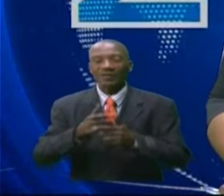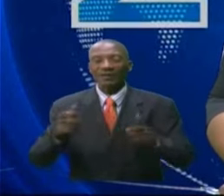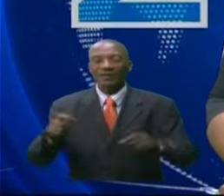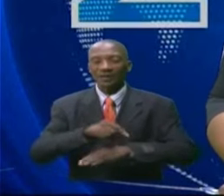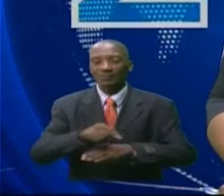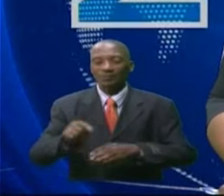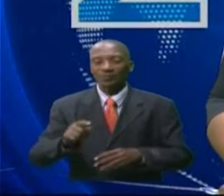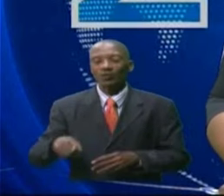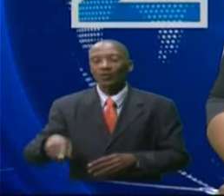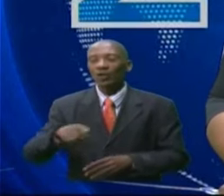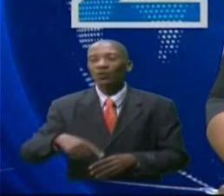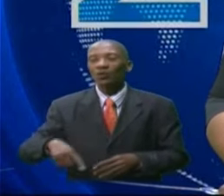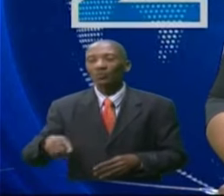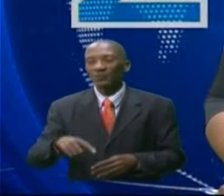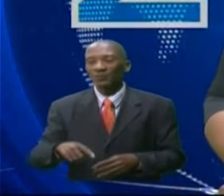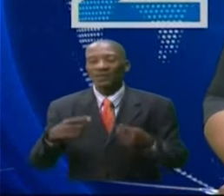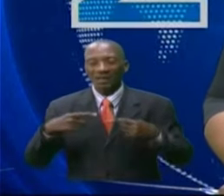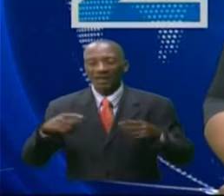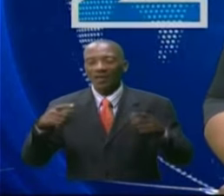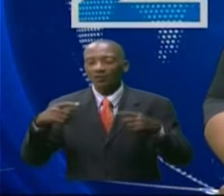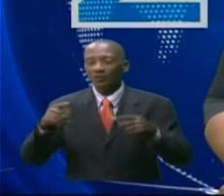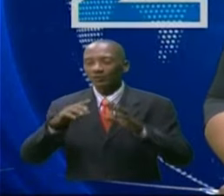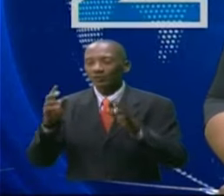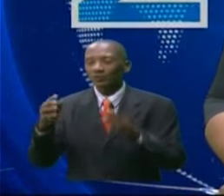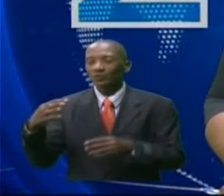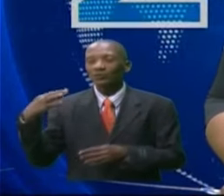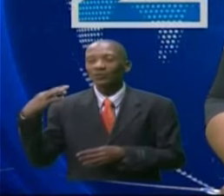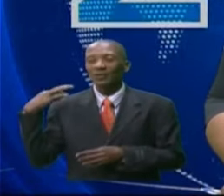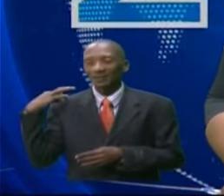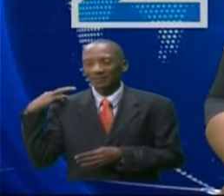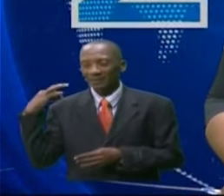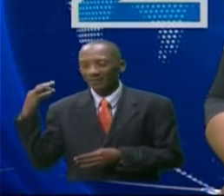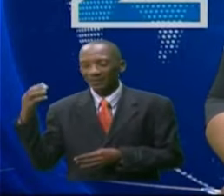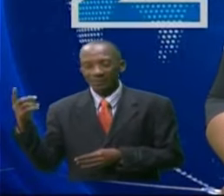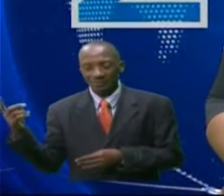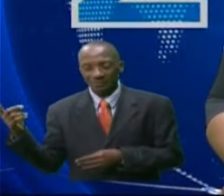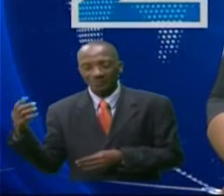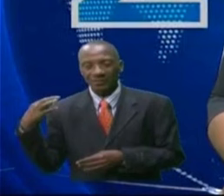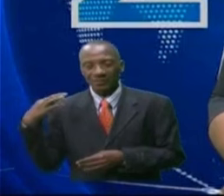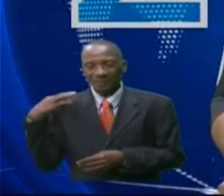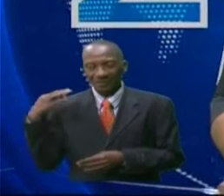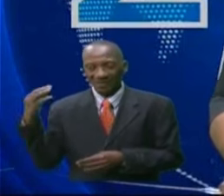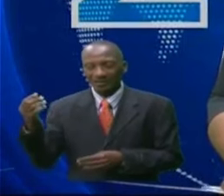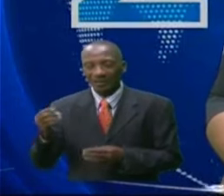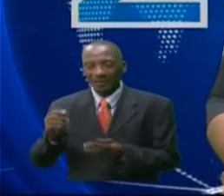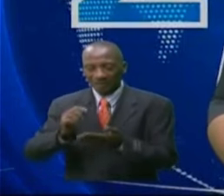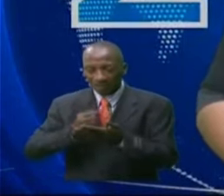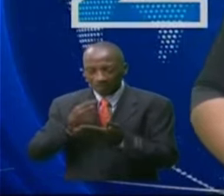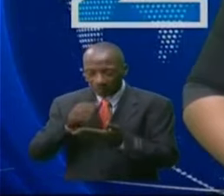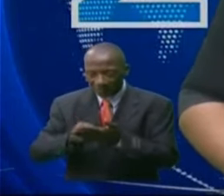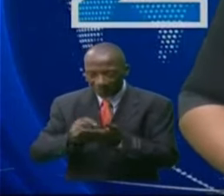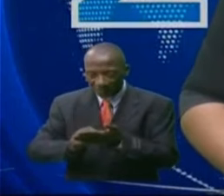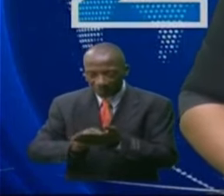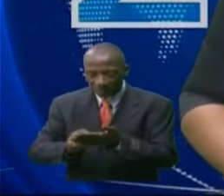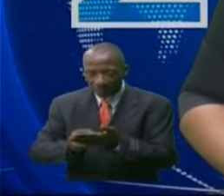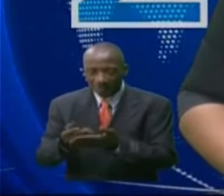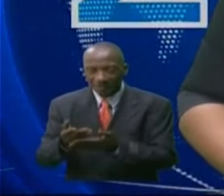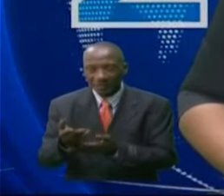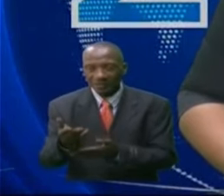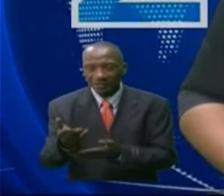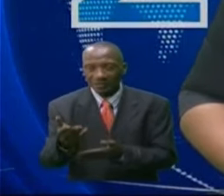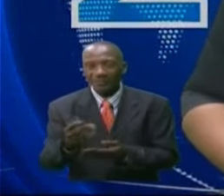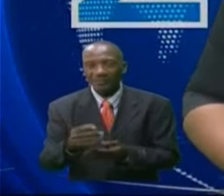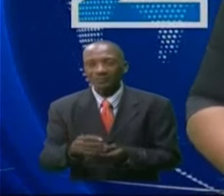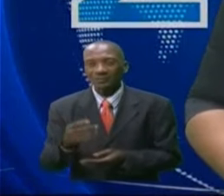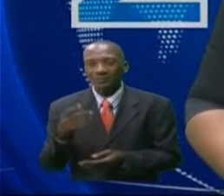la connaissance de tous les candidats conseillers municipaux qui ont introduit une requête en contestation de la liste